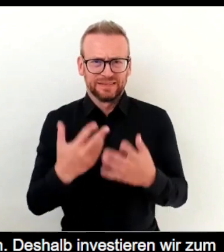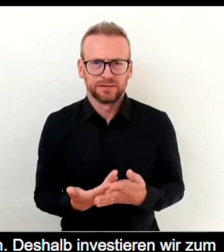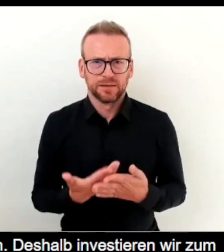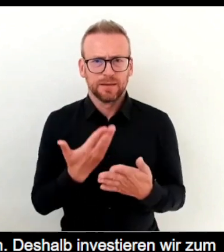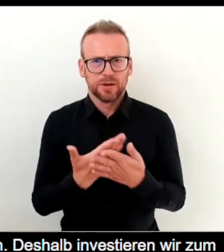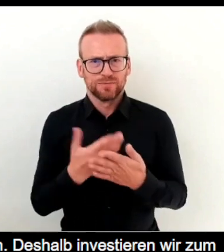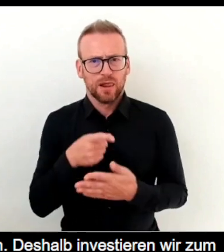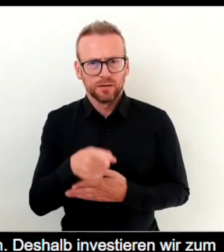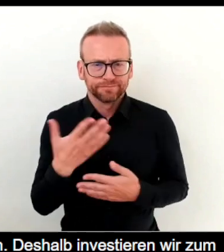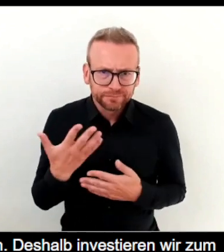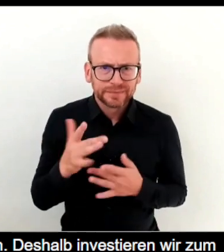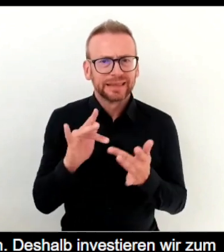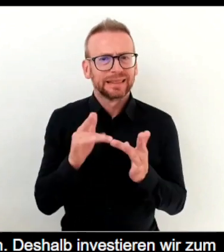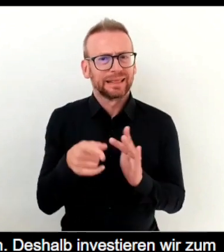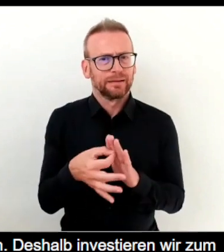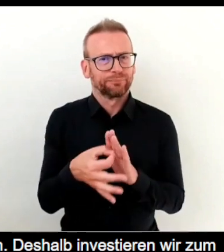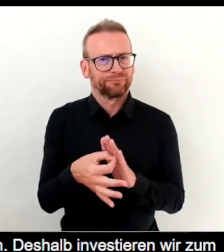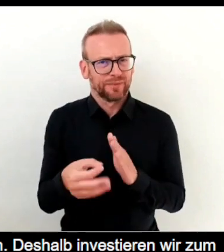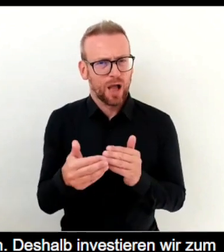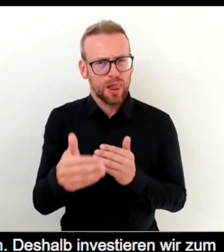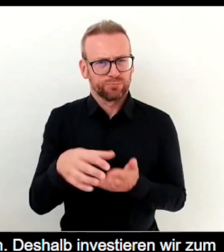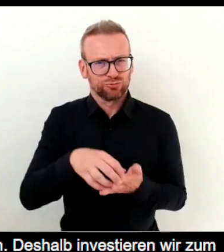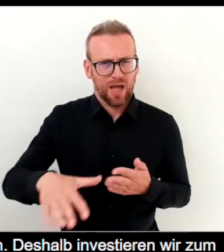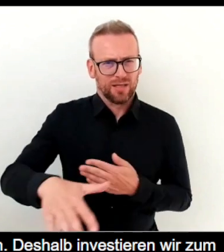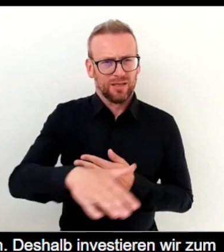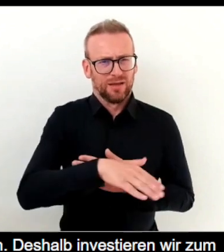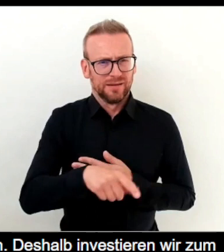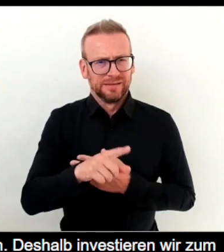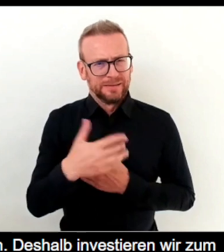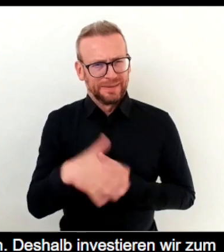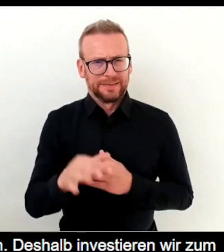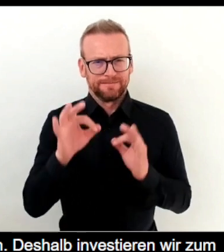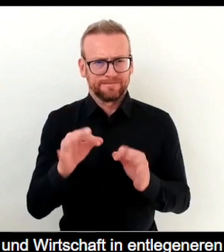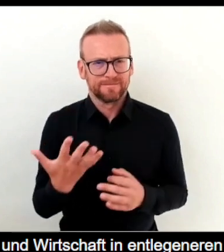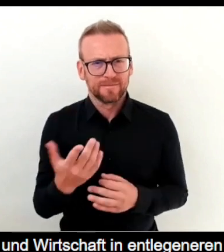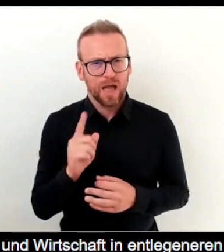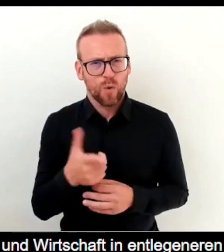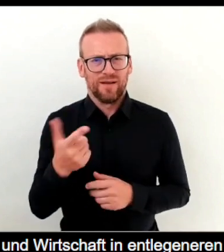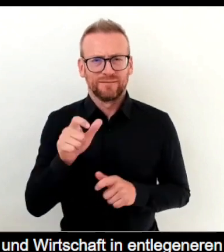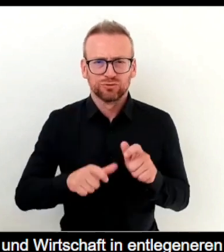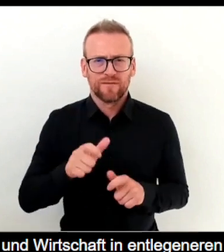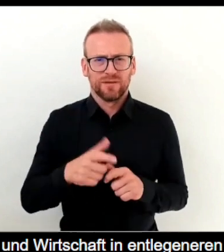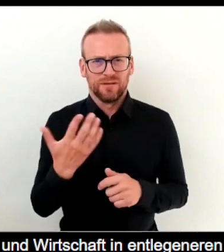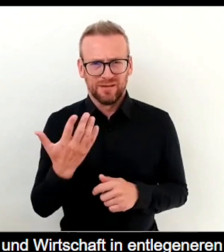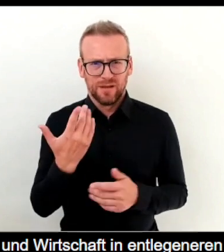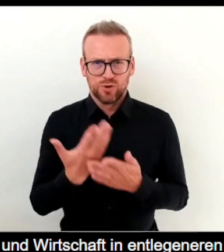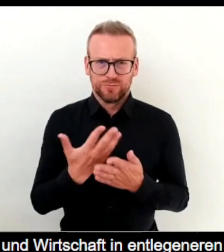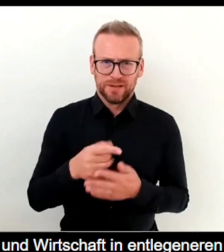damit die Betriebe mit deutlich weniger Wasser und weniger Dünger auskommen. Wir beschleunigen auch die Entwicklung